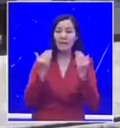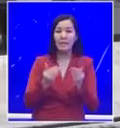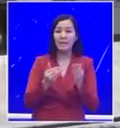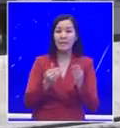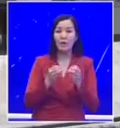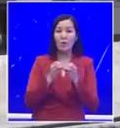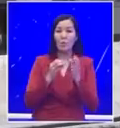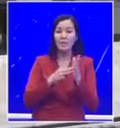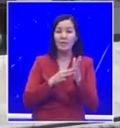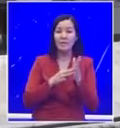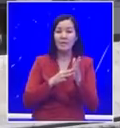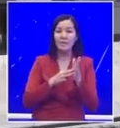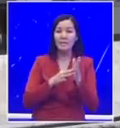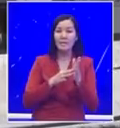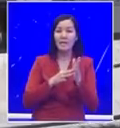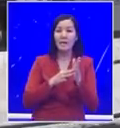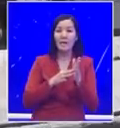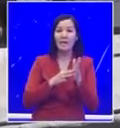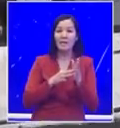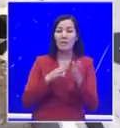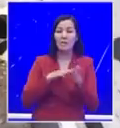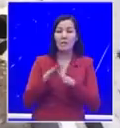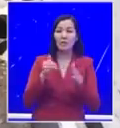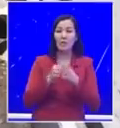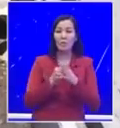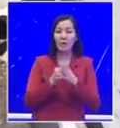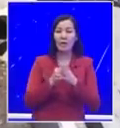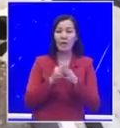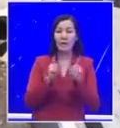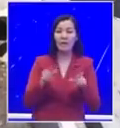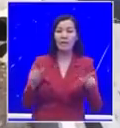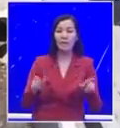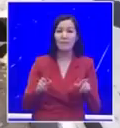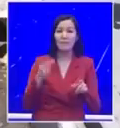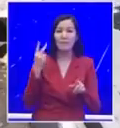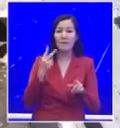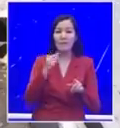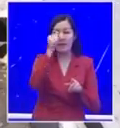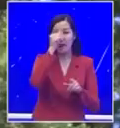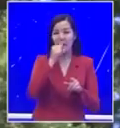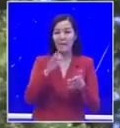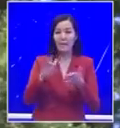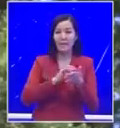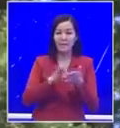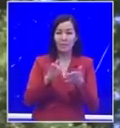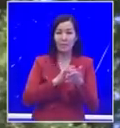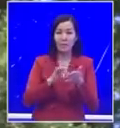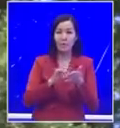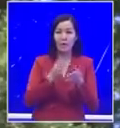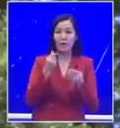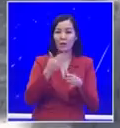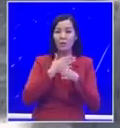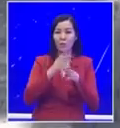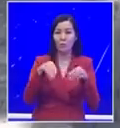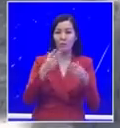мен 18 жастағы балаларының әрқайсына, яғни 22000-нан аса жасөспірімге 2 айлық есептік көрсеткіш бойынша қаржылай